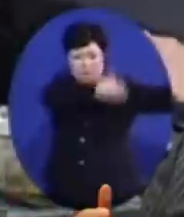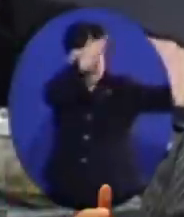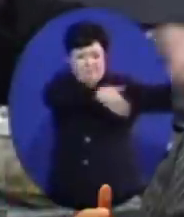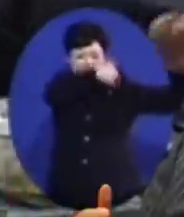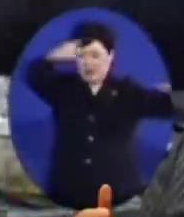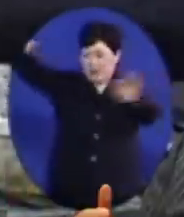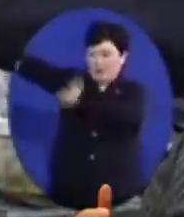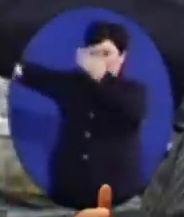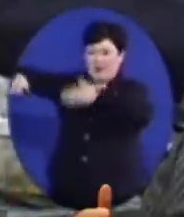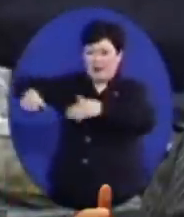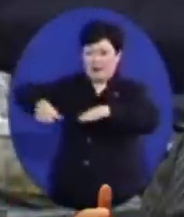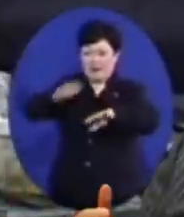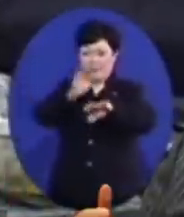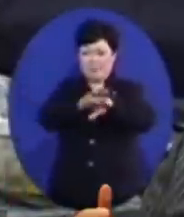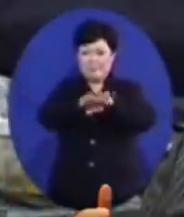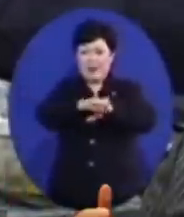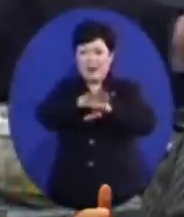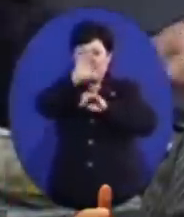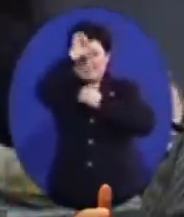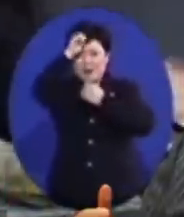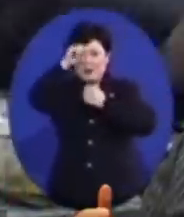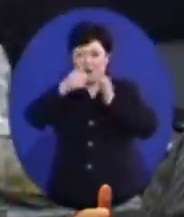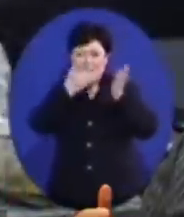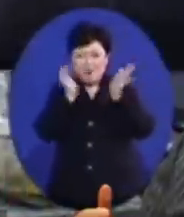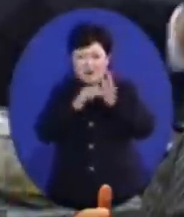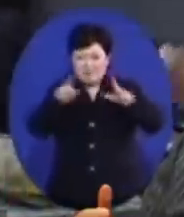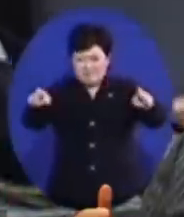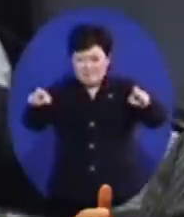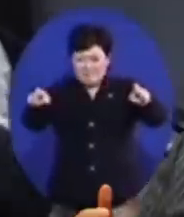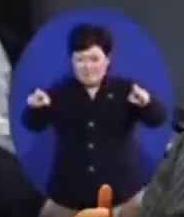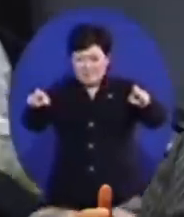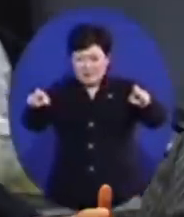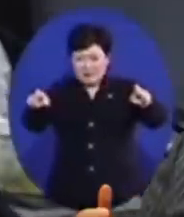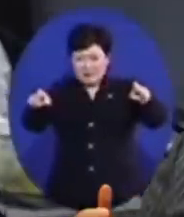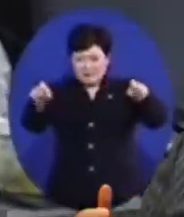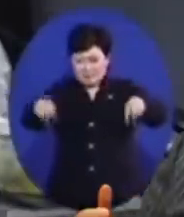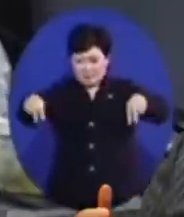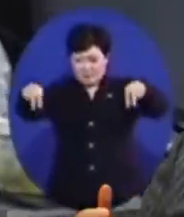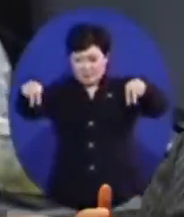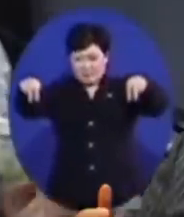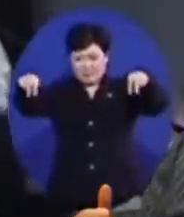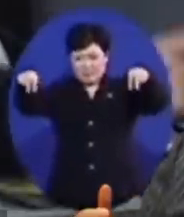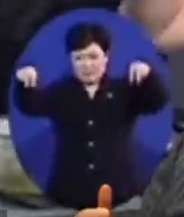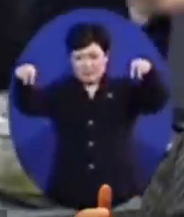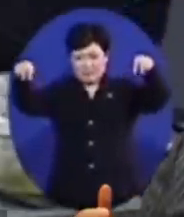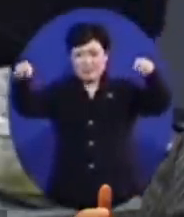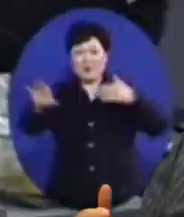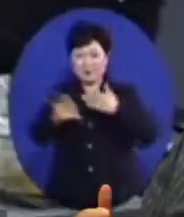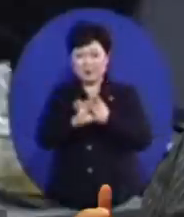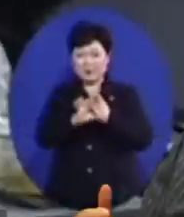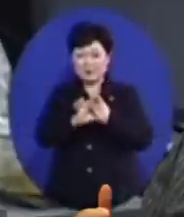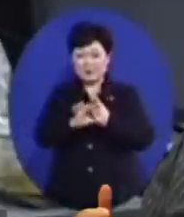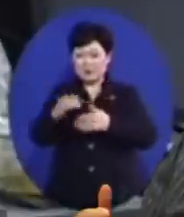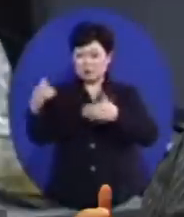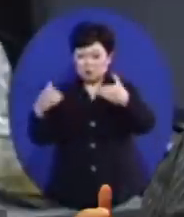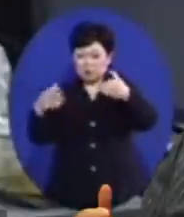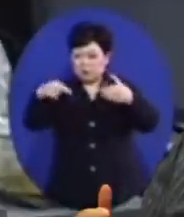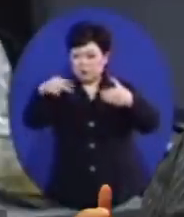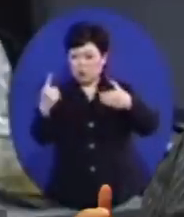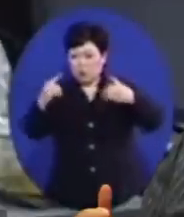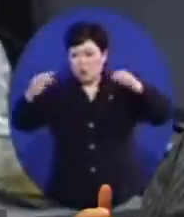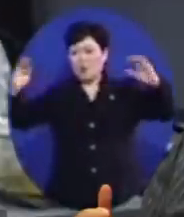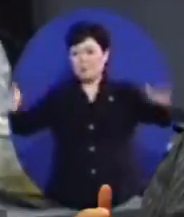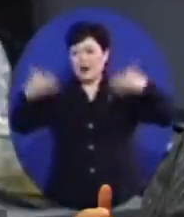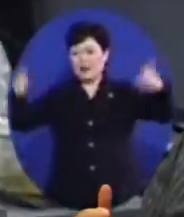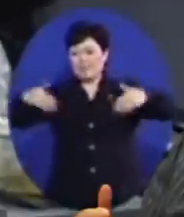꽉 바위를 잡고 있다가 하나 둘 셋 해서 바위에 발을 뗍니다. 그러면 90도로 바람이